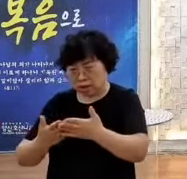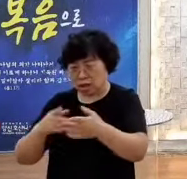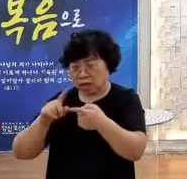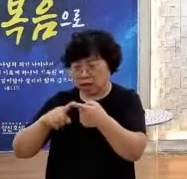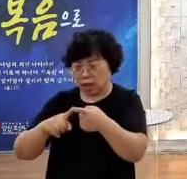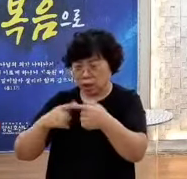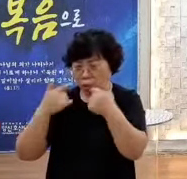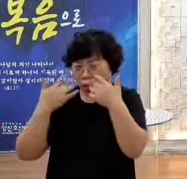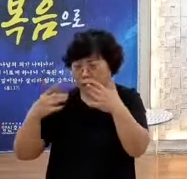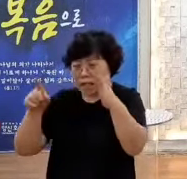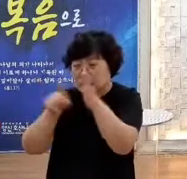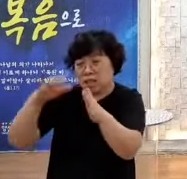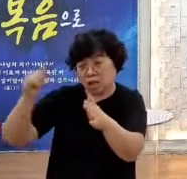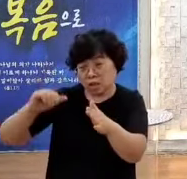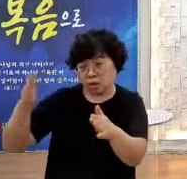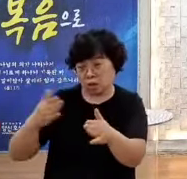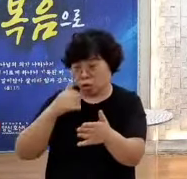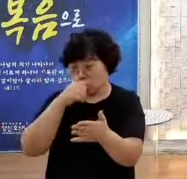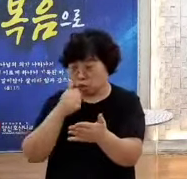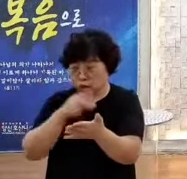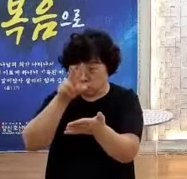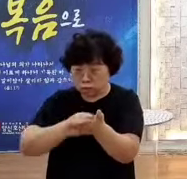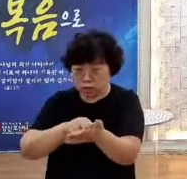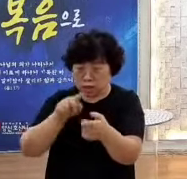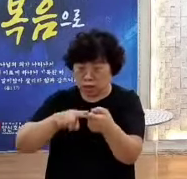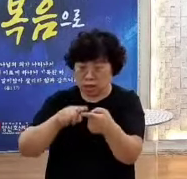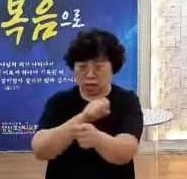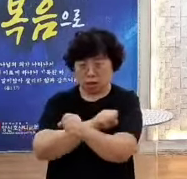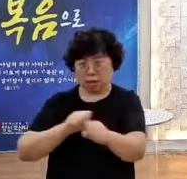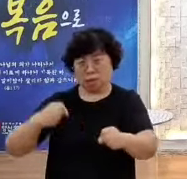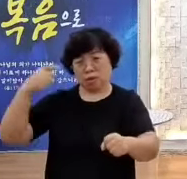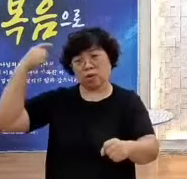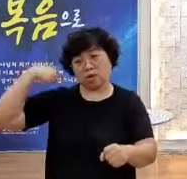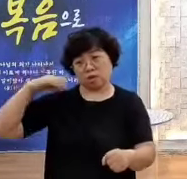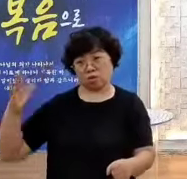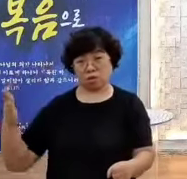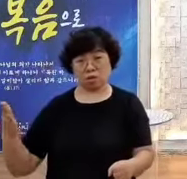그때부터 그는 이 죄 문제에 대해서 해방을 받았다라는 것입니다.